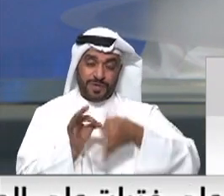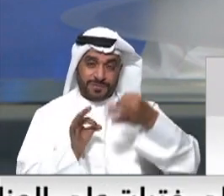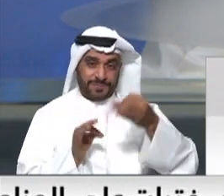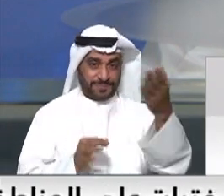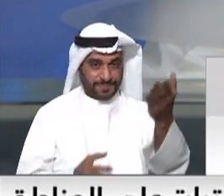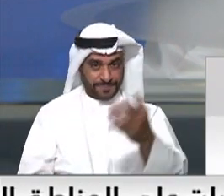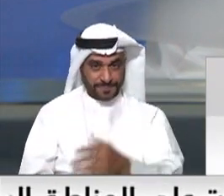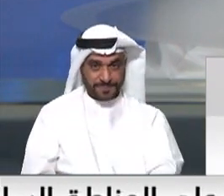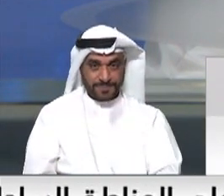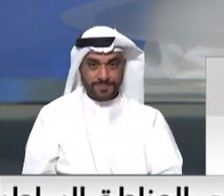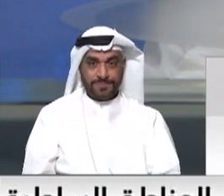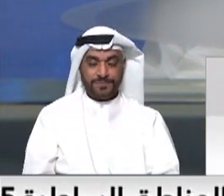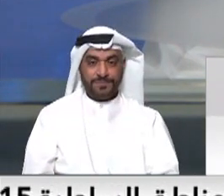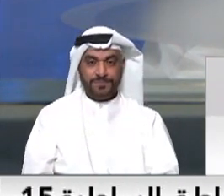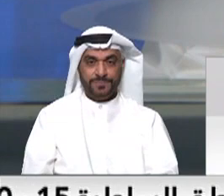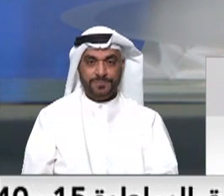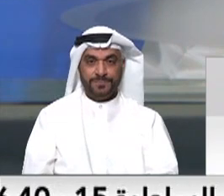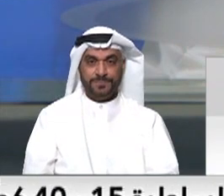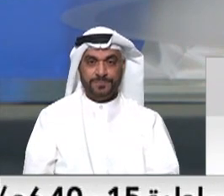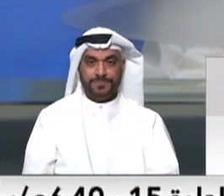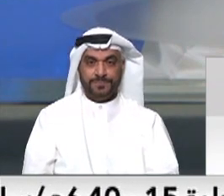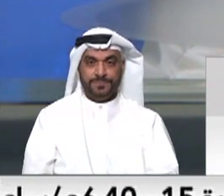هذا التقرير،